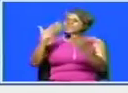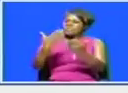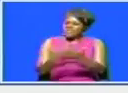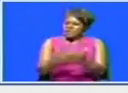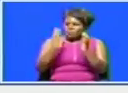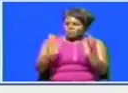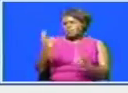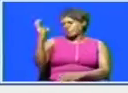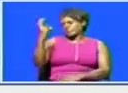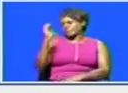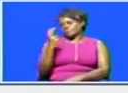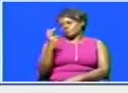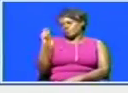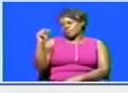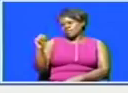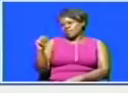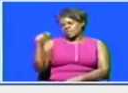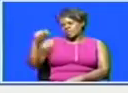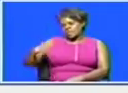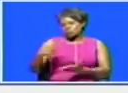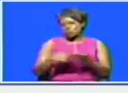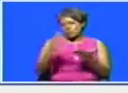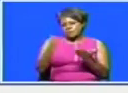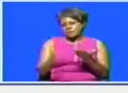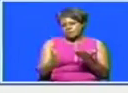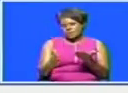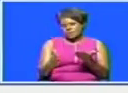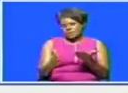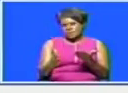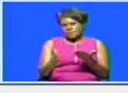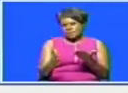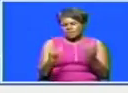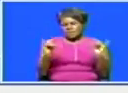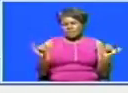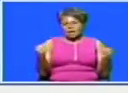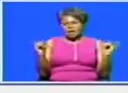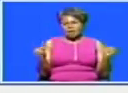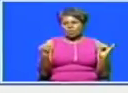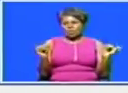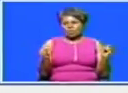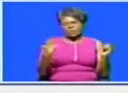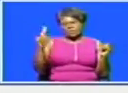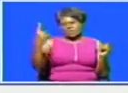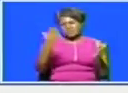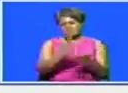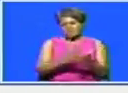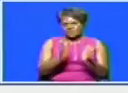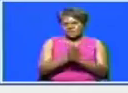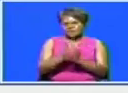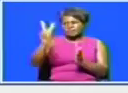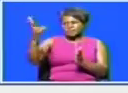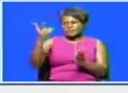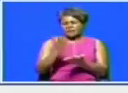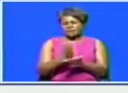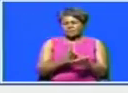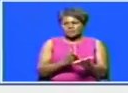kujumuika nasi kwa taarifa za KTN leo weekend kwa jumla. Taarifa katika awamu ya kwanza na vile vile sehemu ya